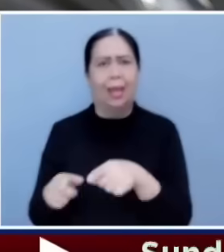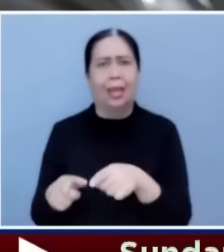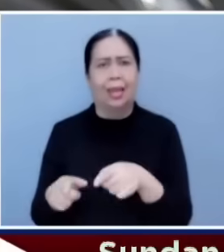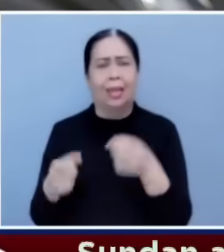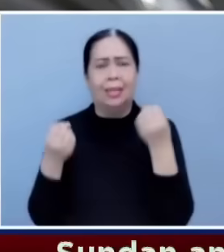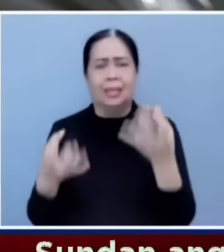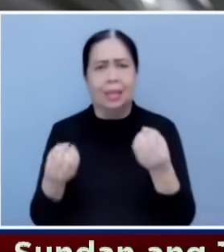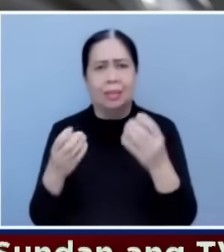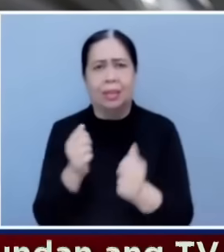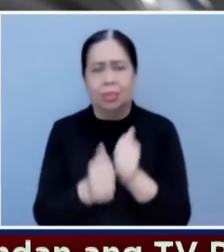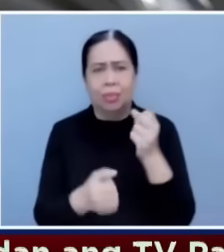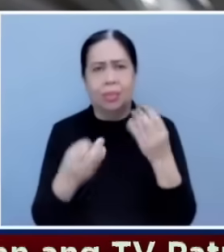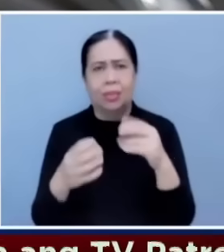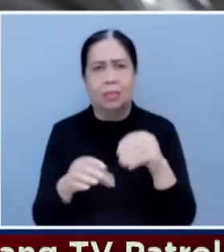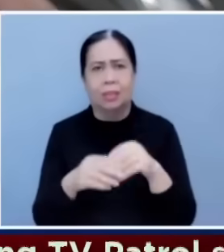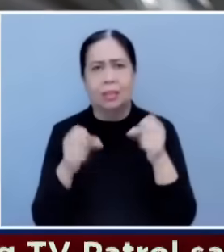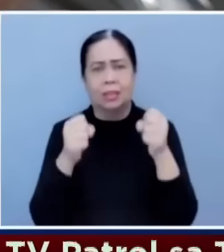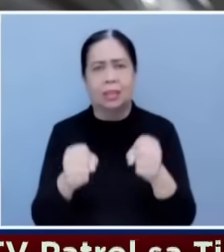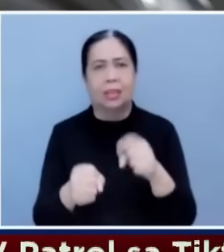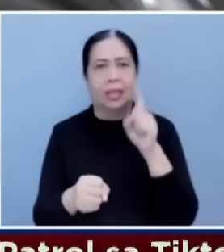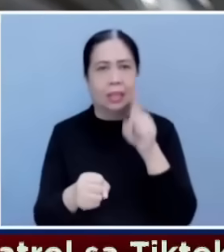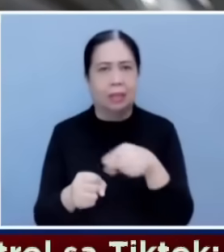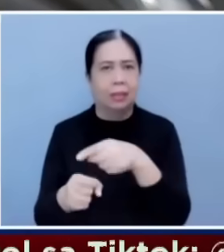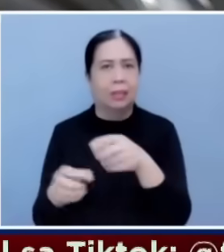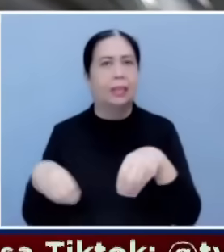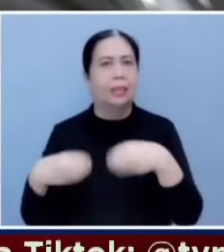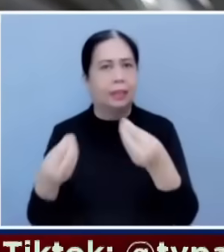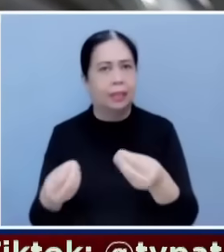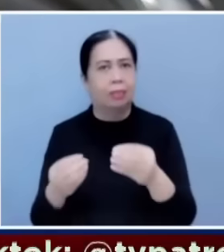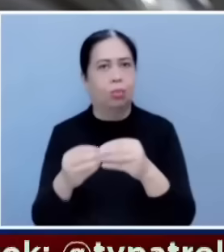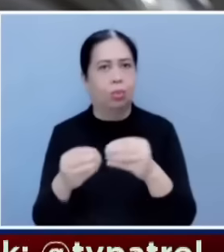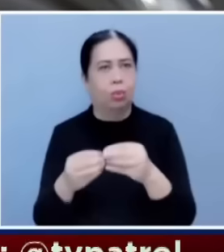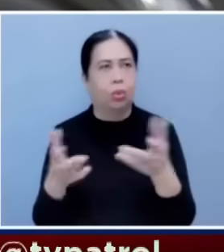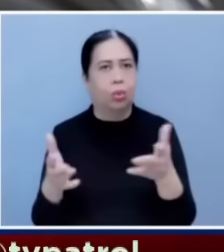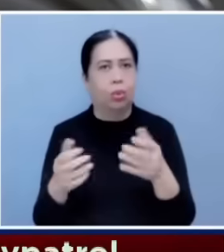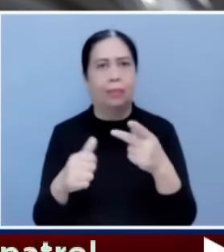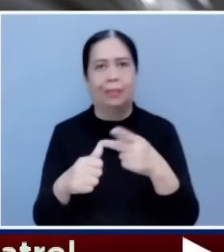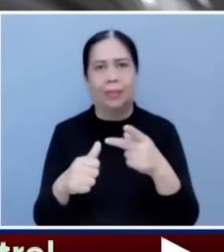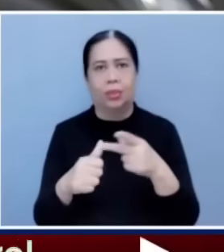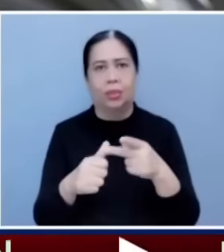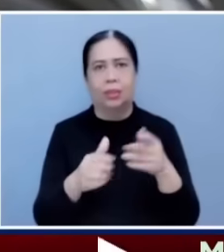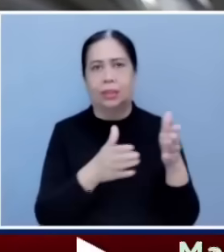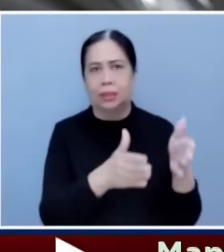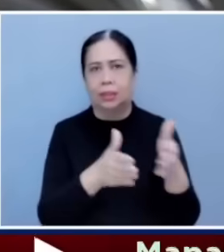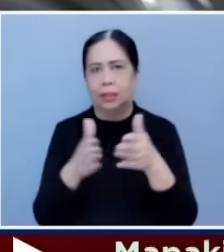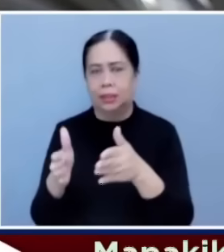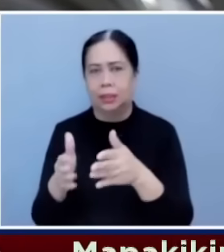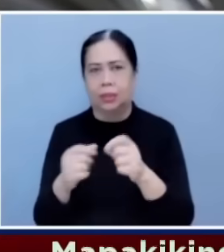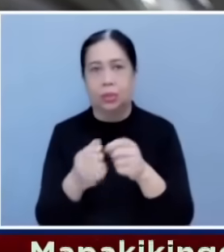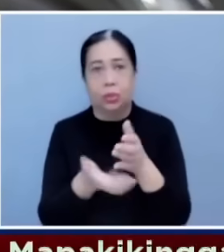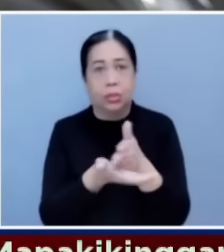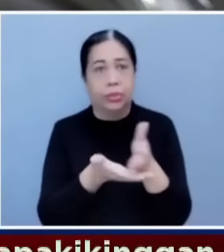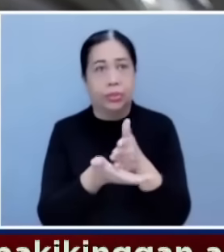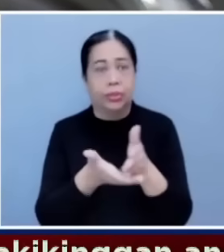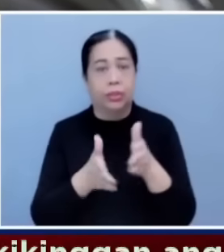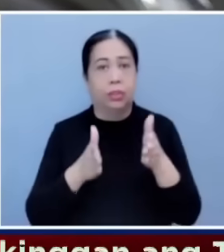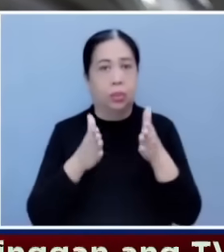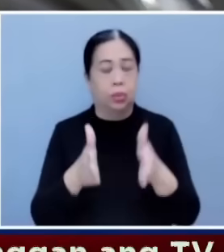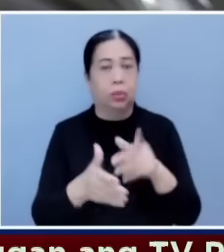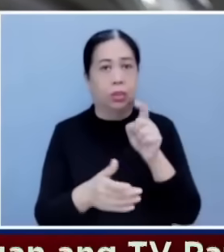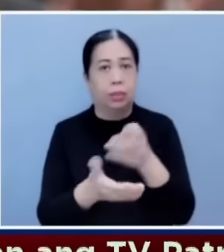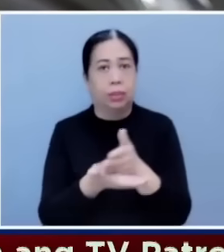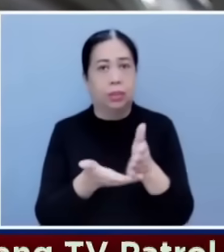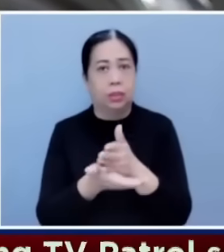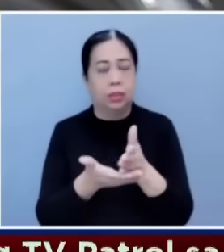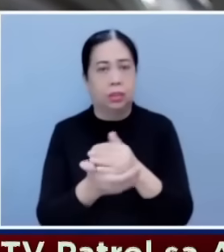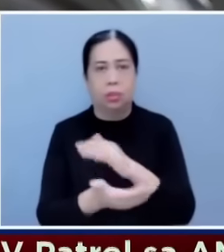pinakamarami sa kalsada. Dapat sila pa itong binibigyan ng mas maraming priority. So when it comes to sharing the road, dapat ang share the road is with